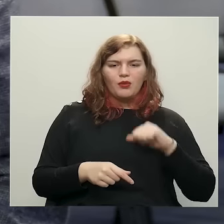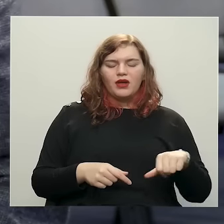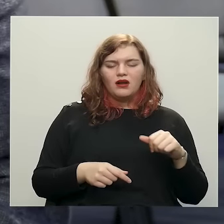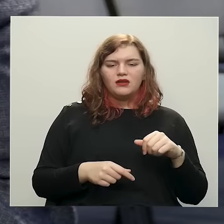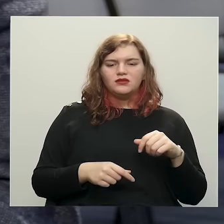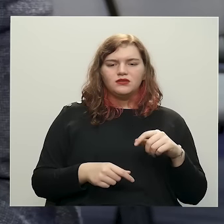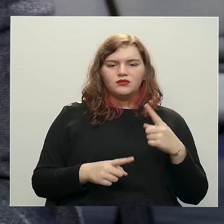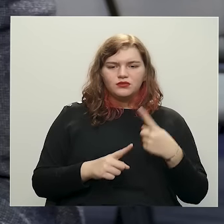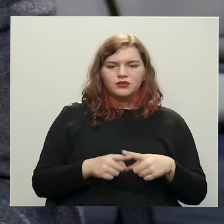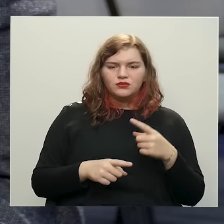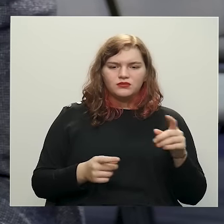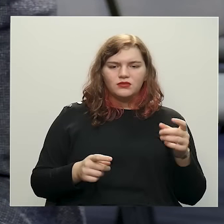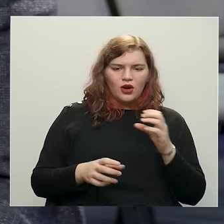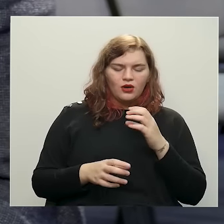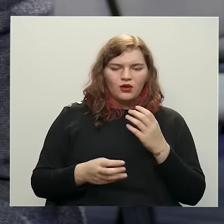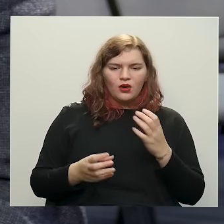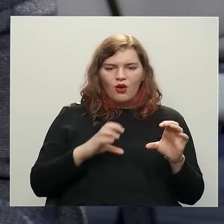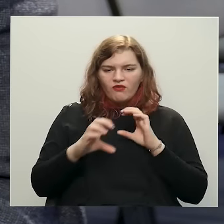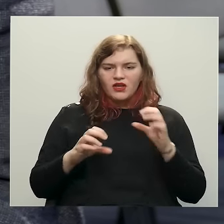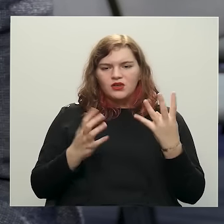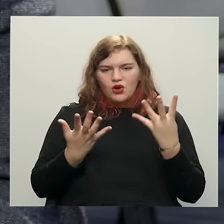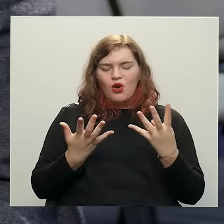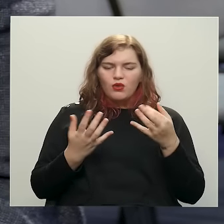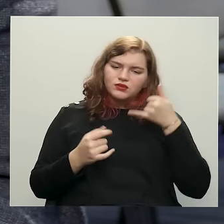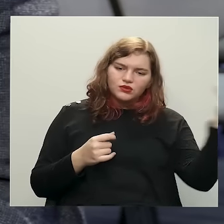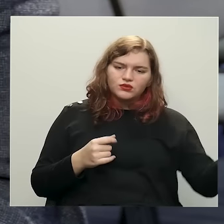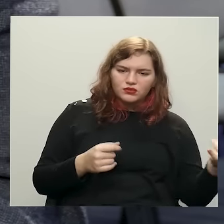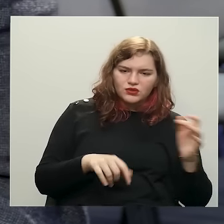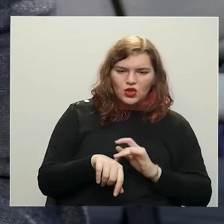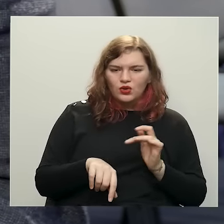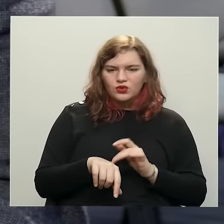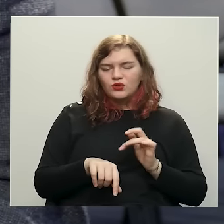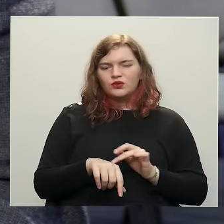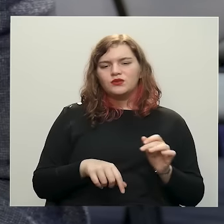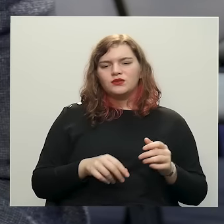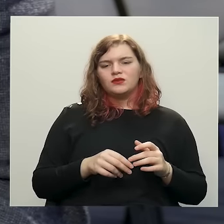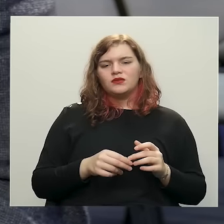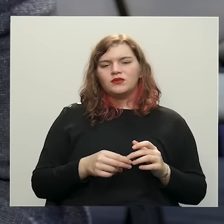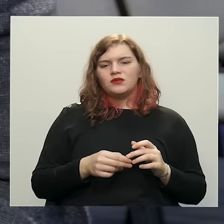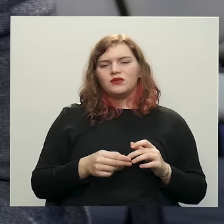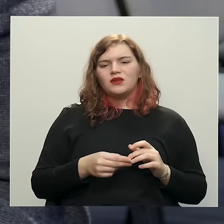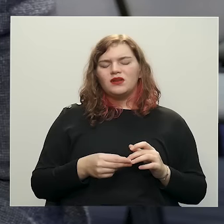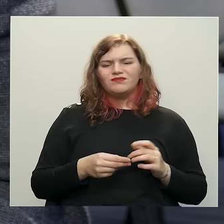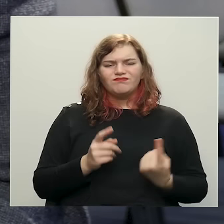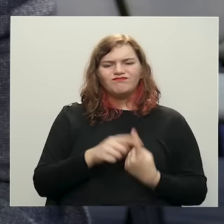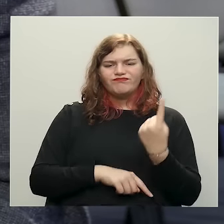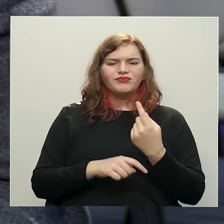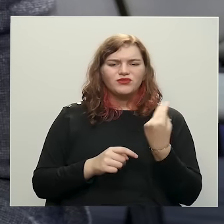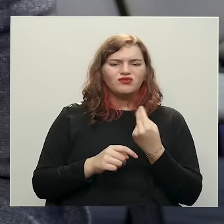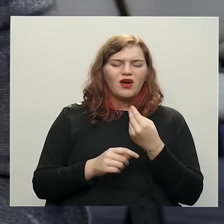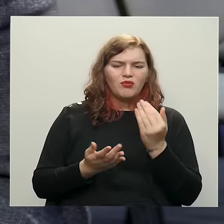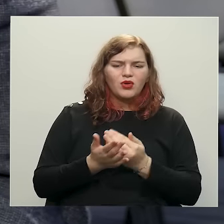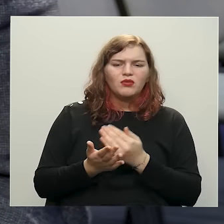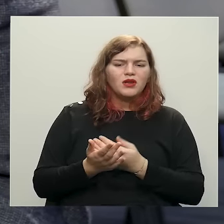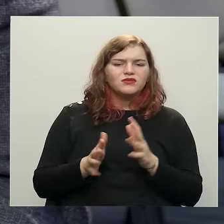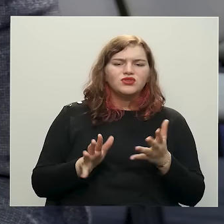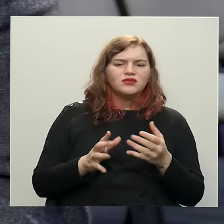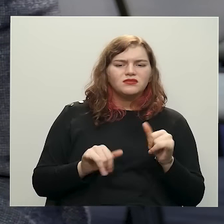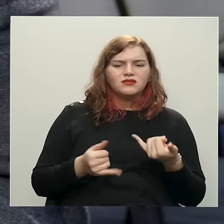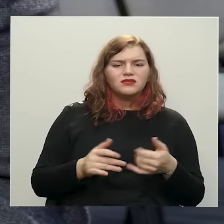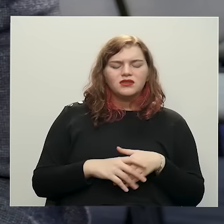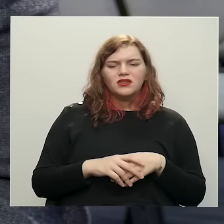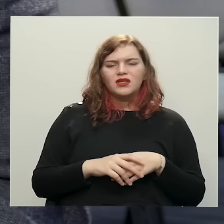și conferința. În 9 sun dimineața. Sunt doctorul, domnul doctor, știți, a apărut o problemă. Da, ce s-a